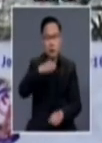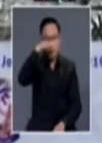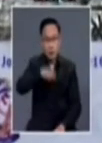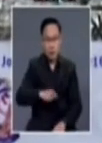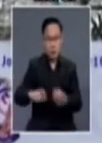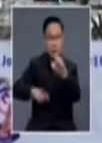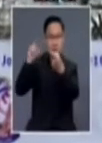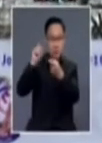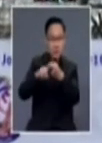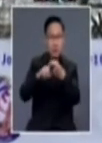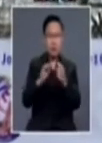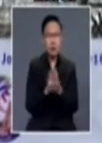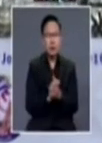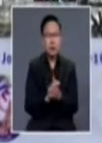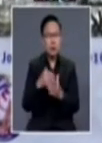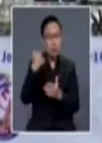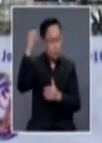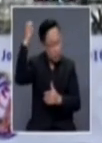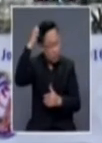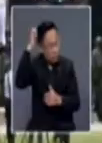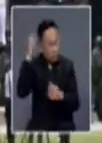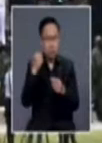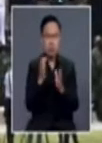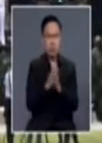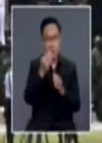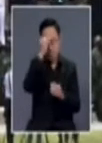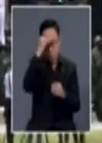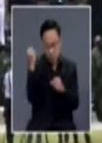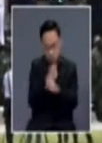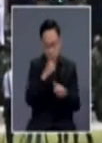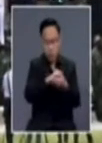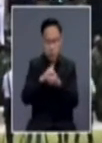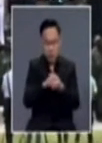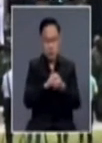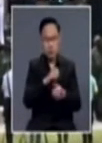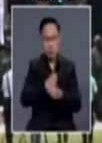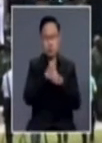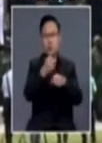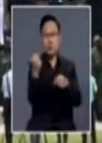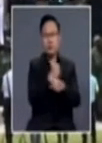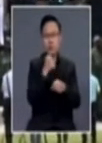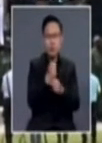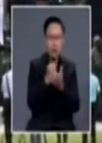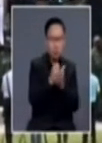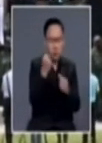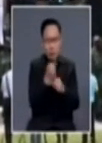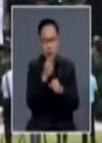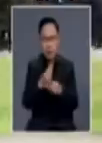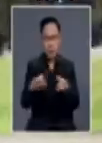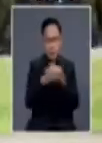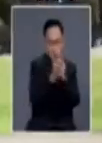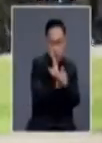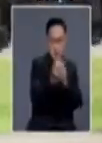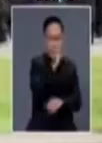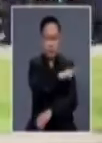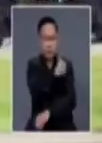สเซียสาธารณรัฐประชาธิปไตยประชาชนลาวและญี่ปุ่นเป็นเจ้าภาพร่วมในการจัดการฝึกร่วมระหว่างคณะผู้เชี่ยวชาญด้าน